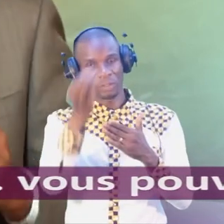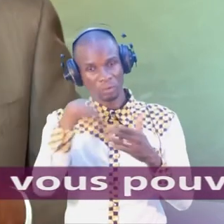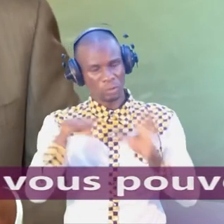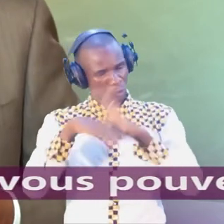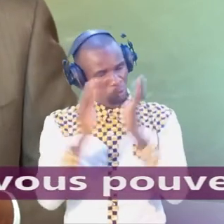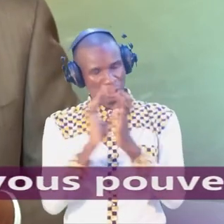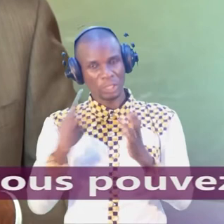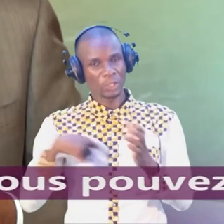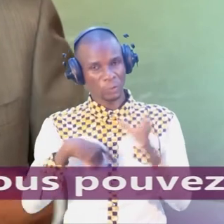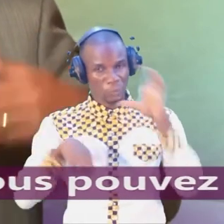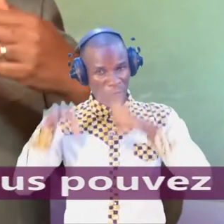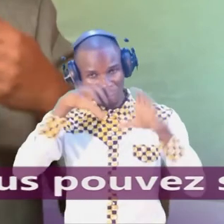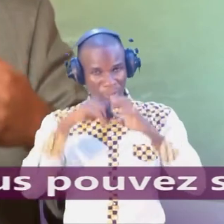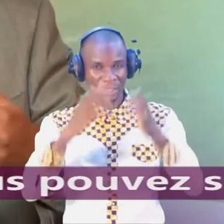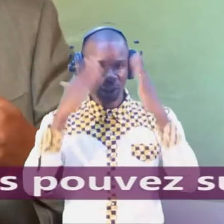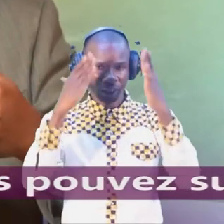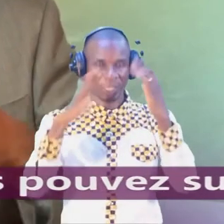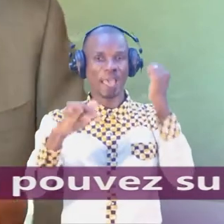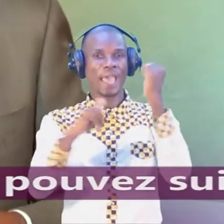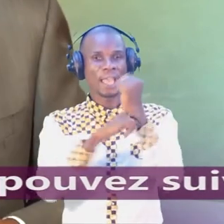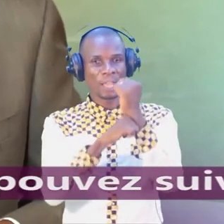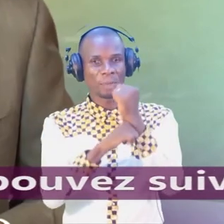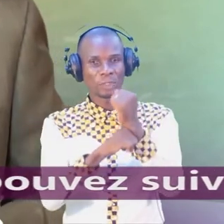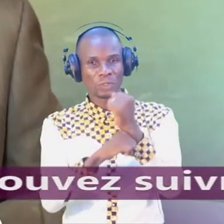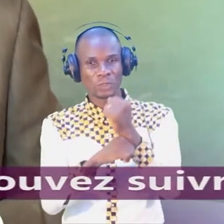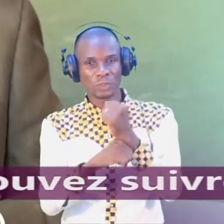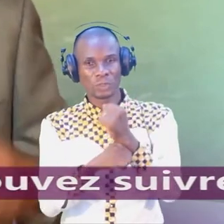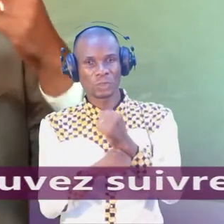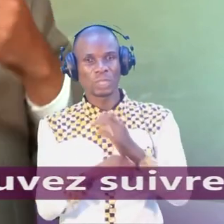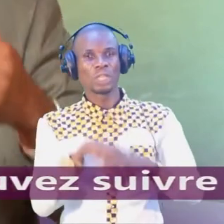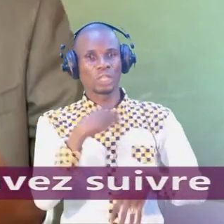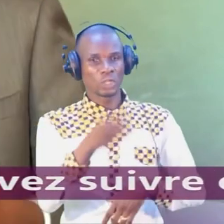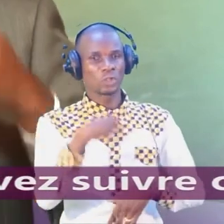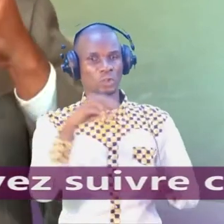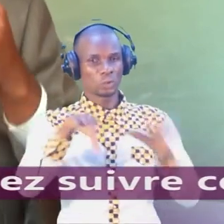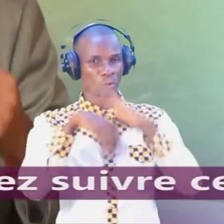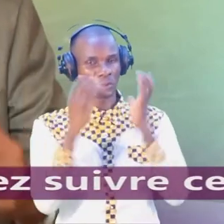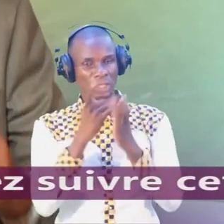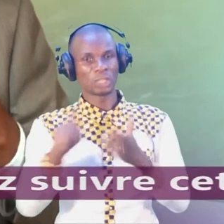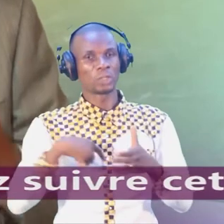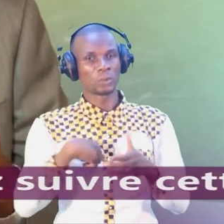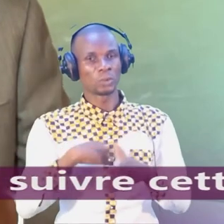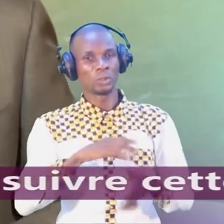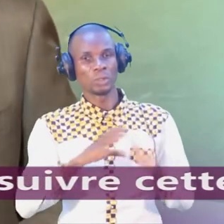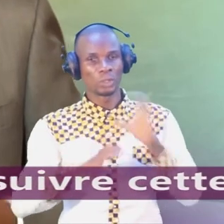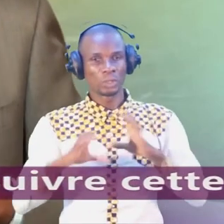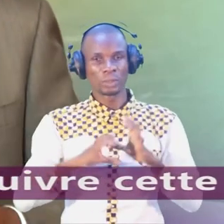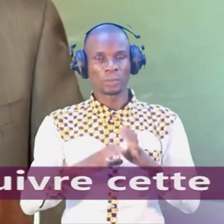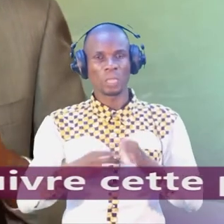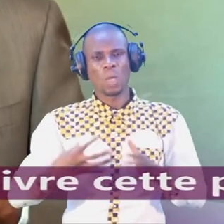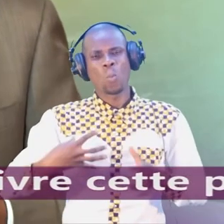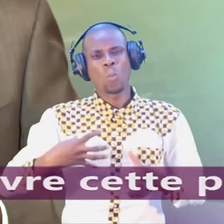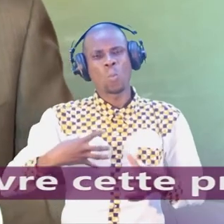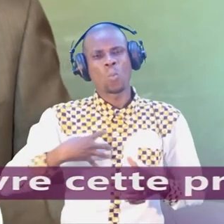Tusitamani, tumtegemee Mungu, tusitegemee kuiba na kutamani vitu vya watu wengine. Sababu Mungu